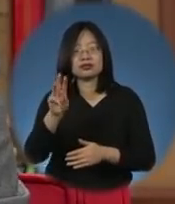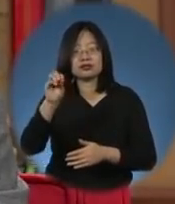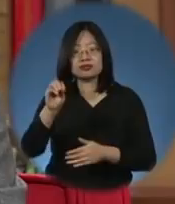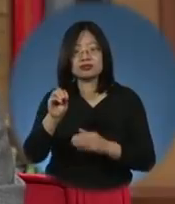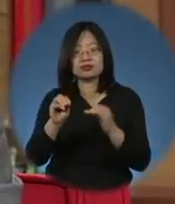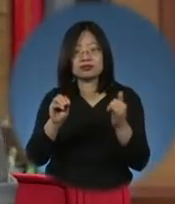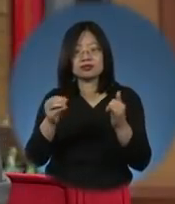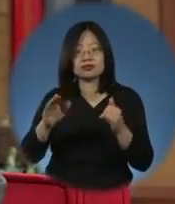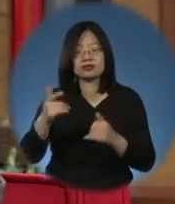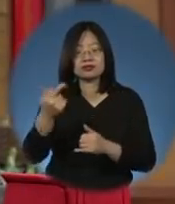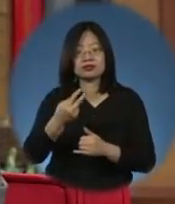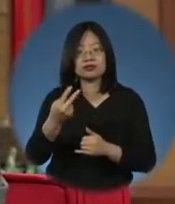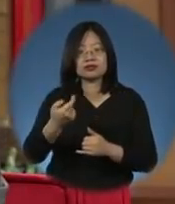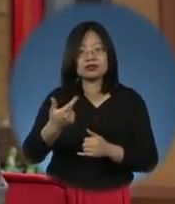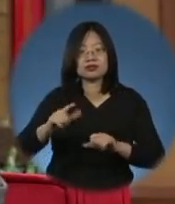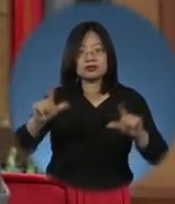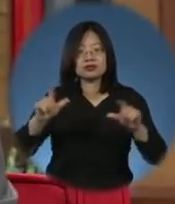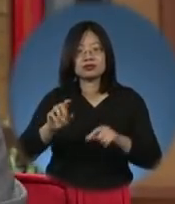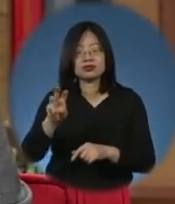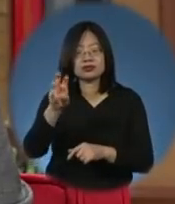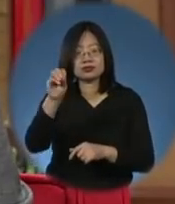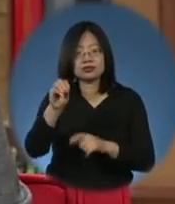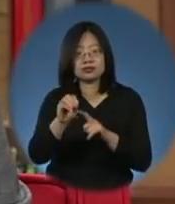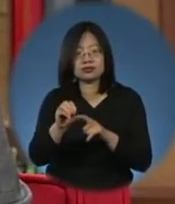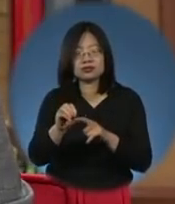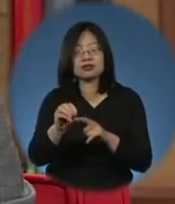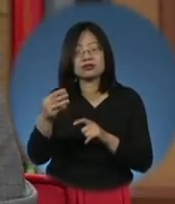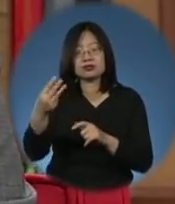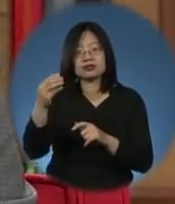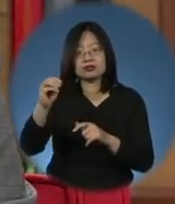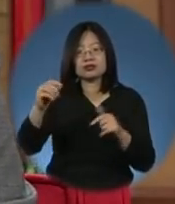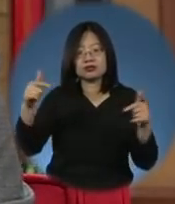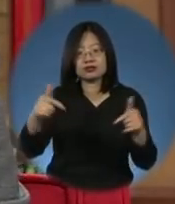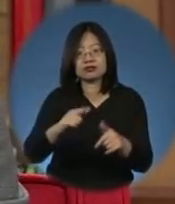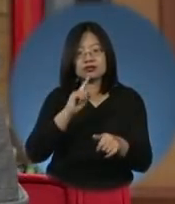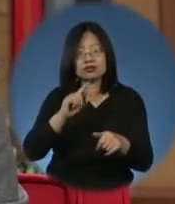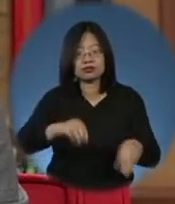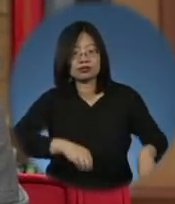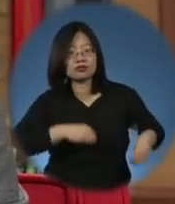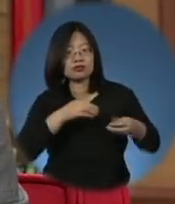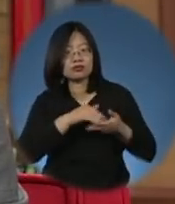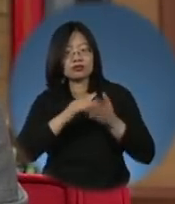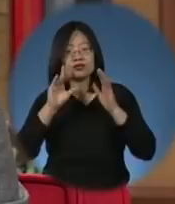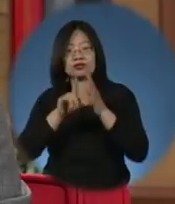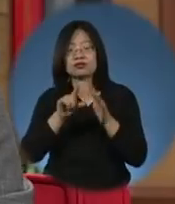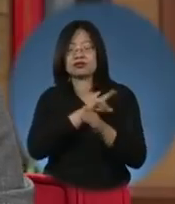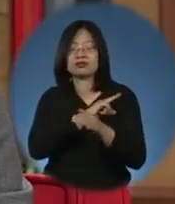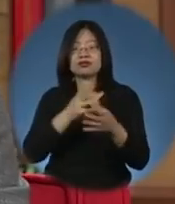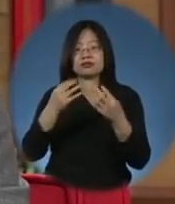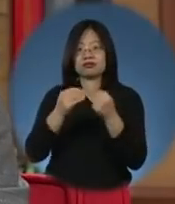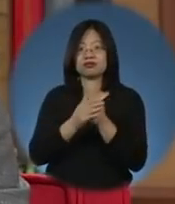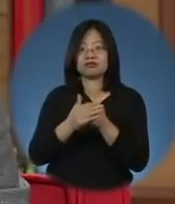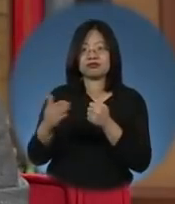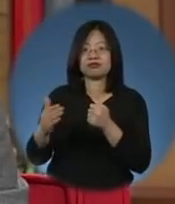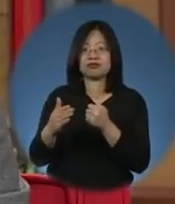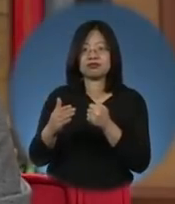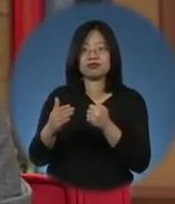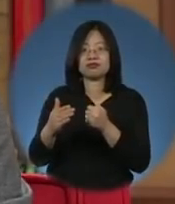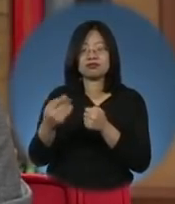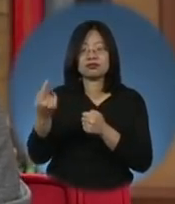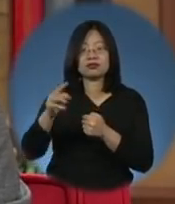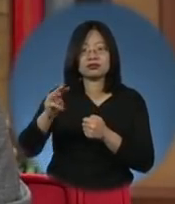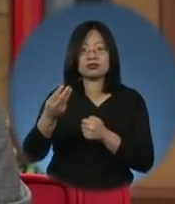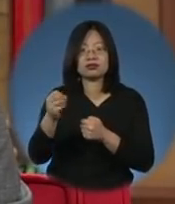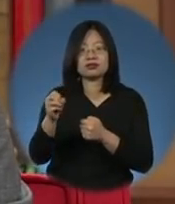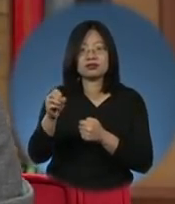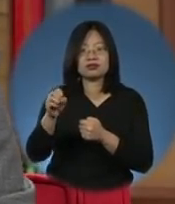명인데 2016년에 40만 명으로 3만 명이 줄었습니다. 예. 기저귀 수요는 그 어릴 때가 제일 많잖아요. 그렇죠. 그게 이만큼의